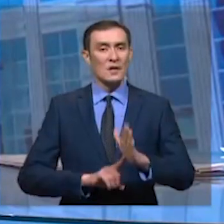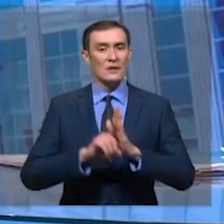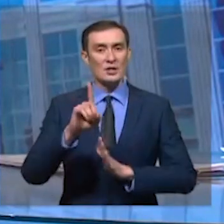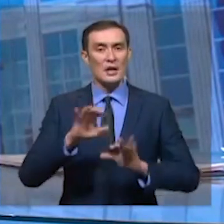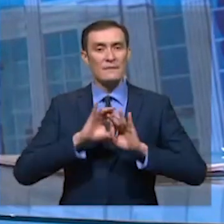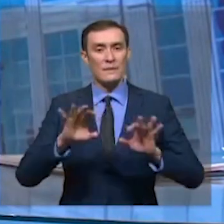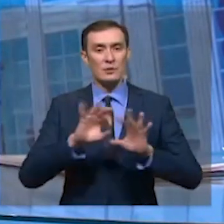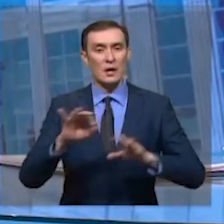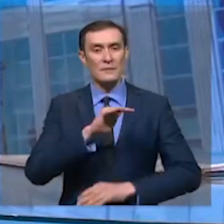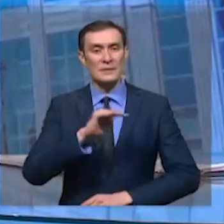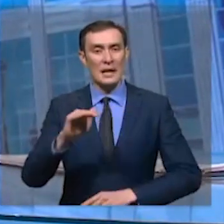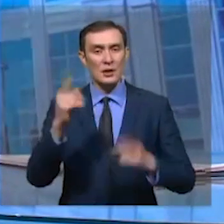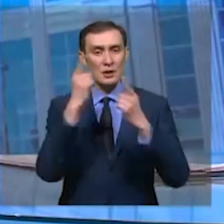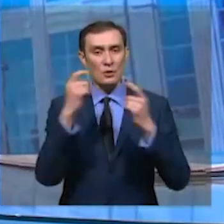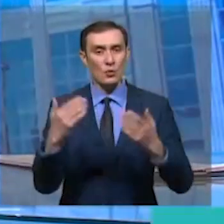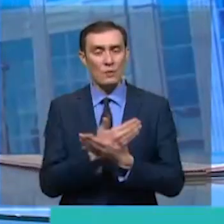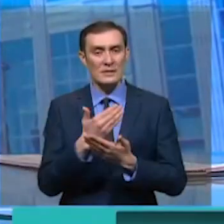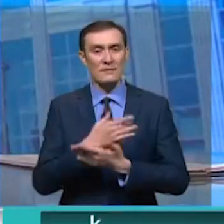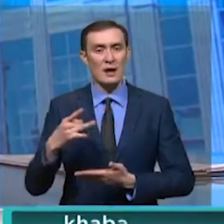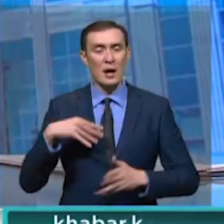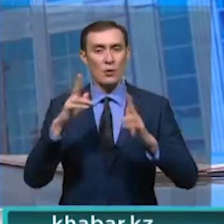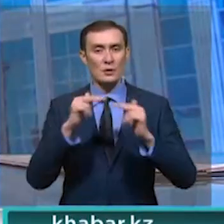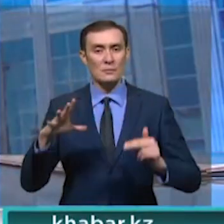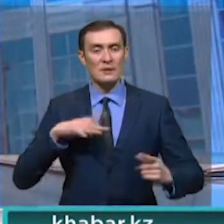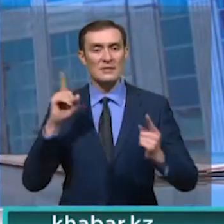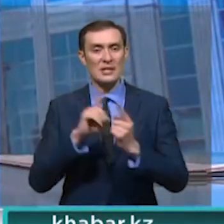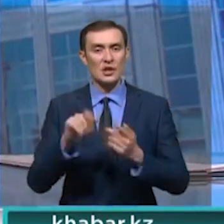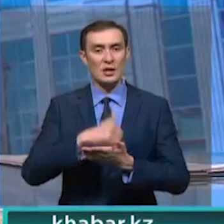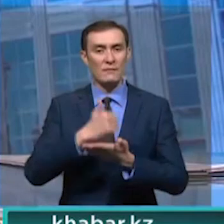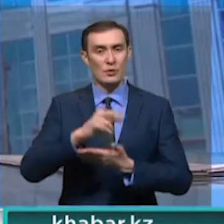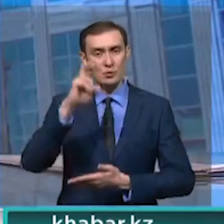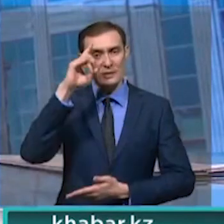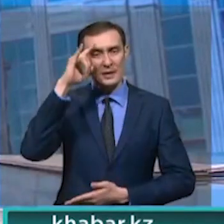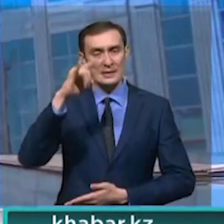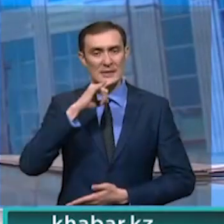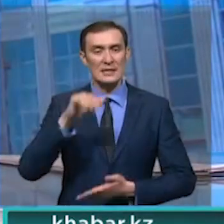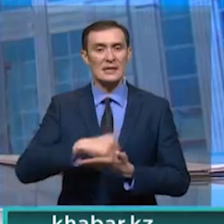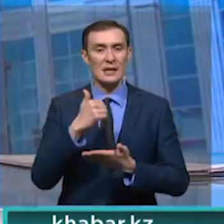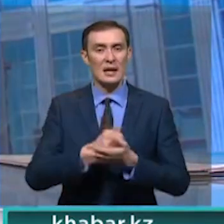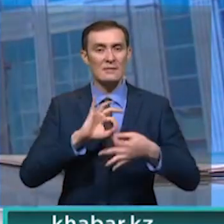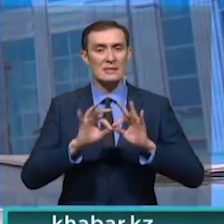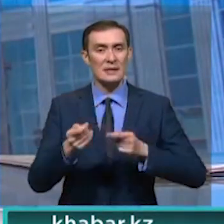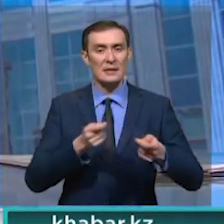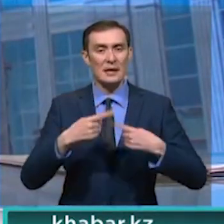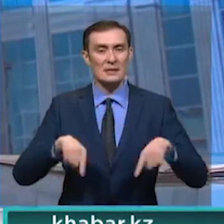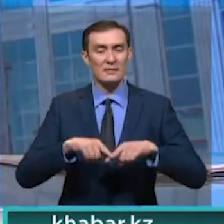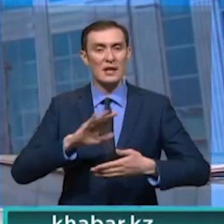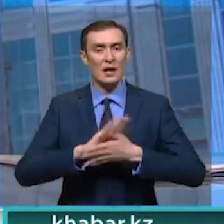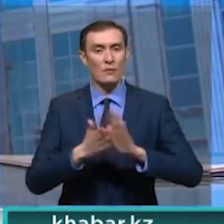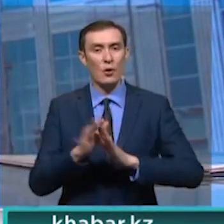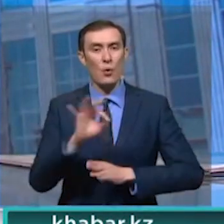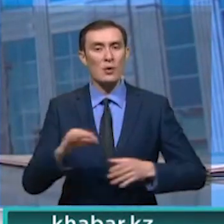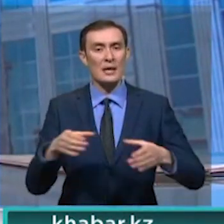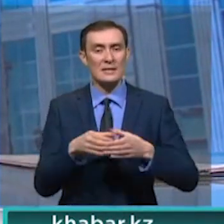В начале выпуска официальные новости. В Акорде сегодня состоялась встреча президента Казахстана и генерального секретаря Организации договора о